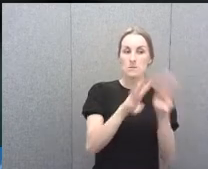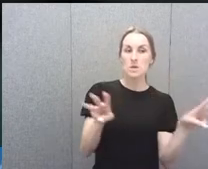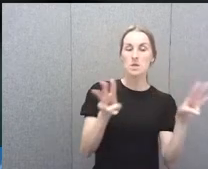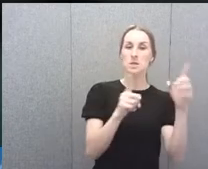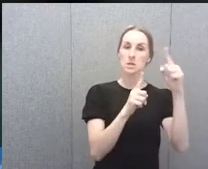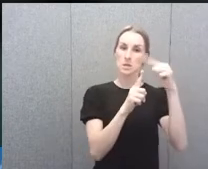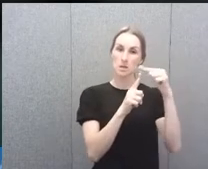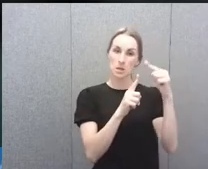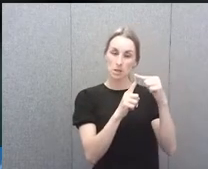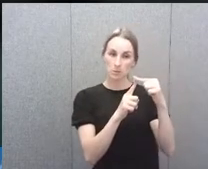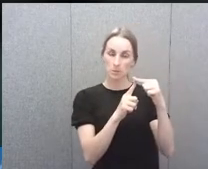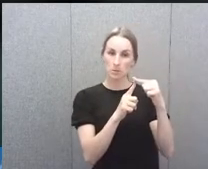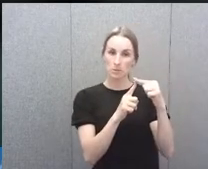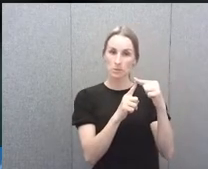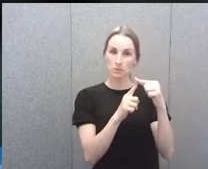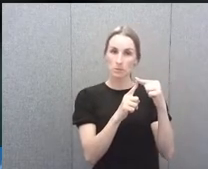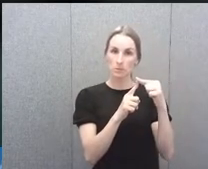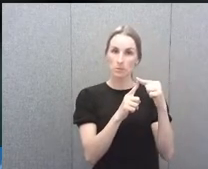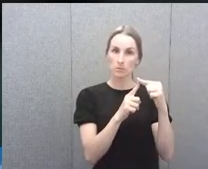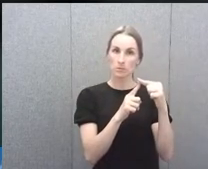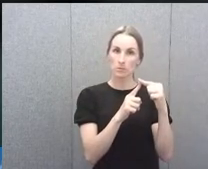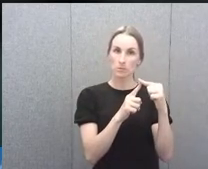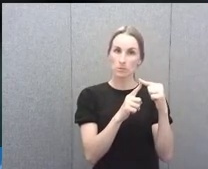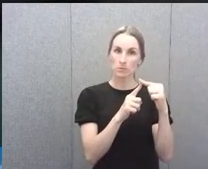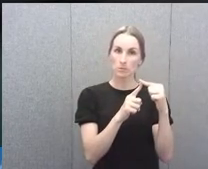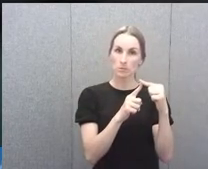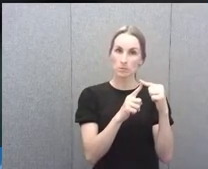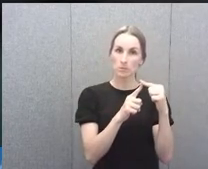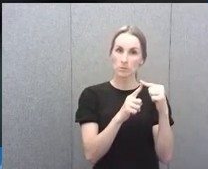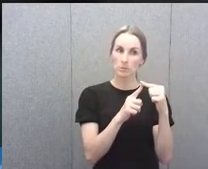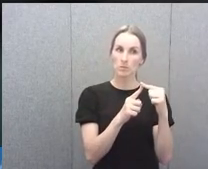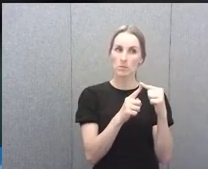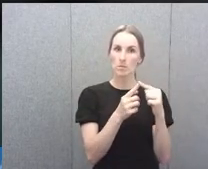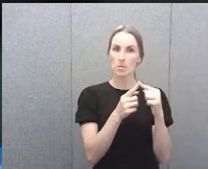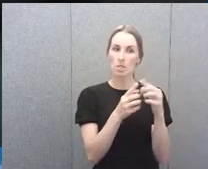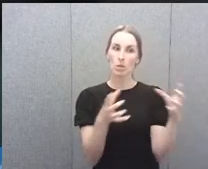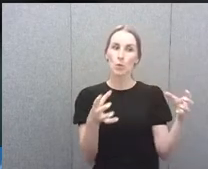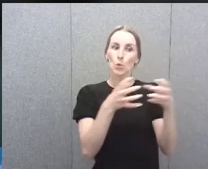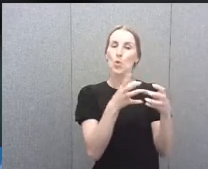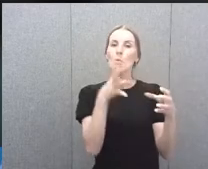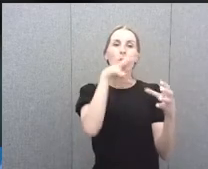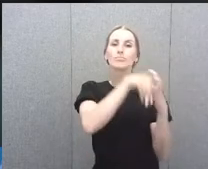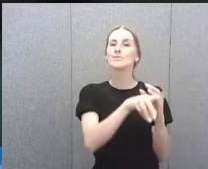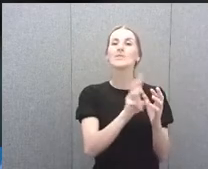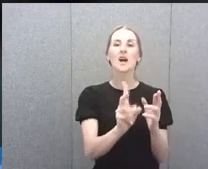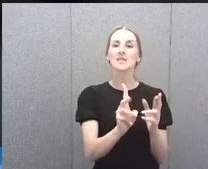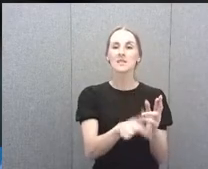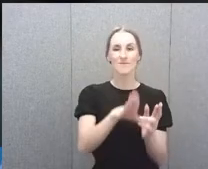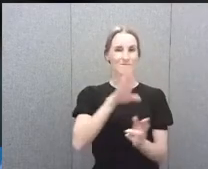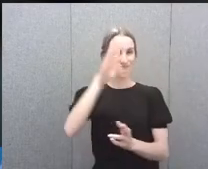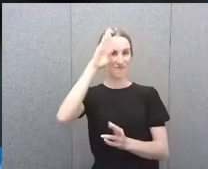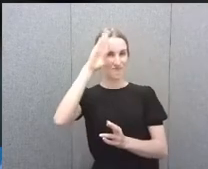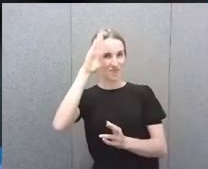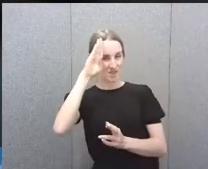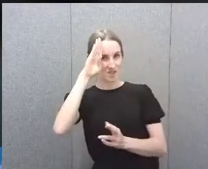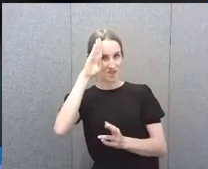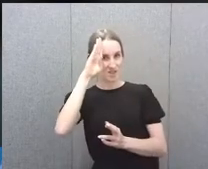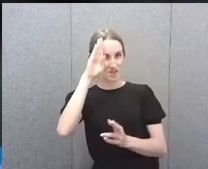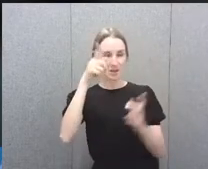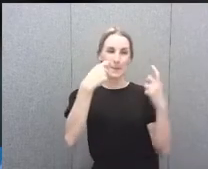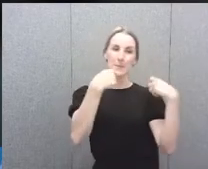И решения принимаются практически эксклюзивно мужчинами. Международные договоры